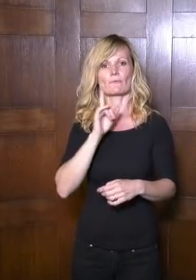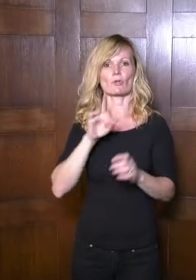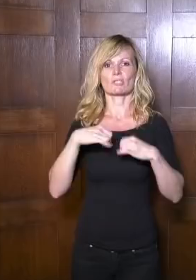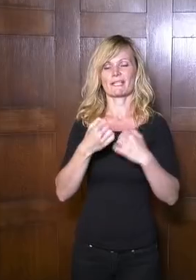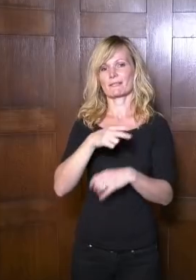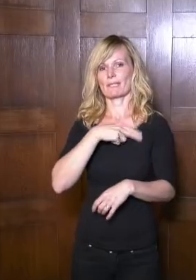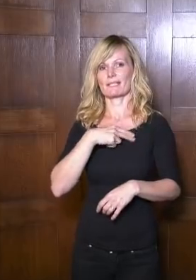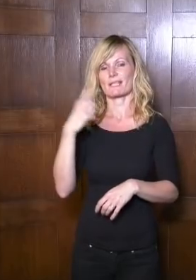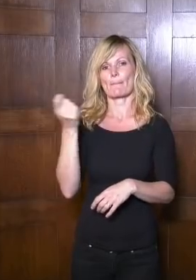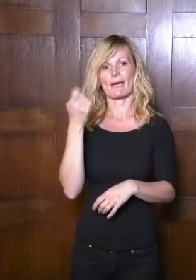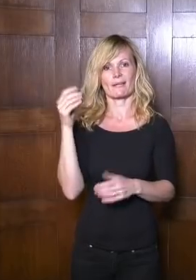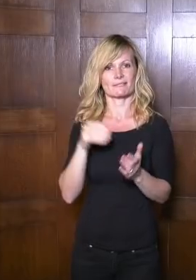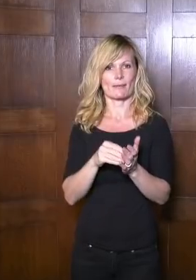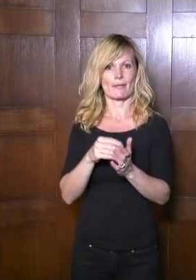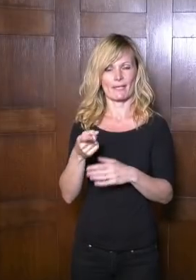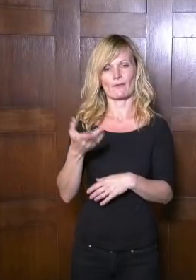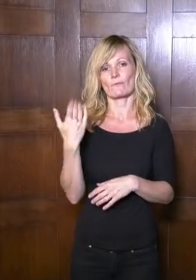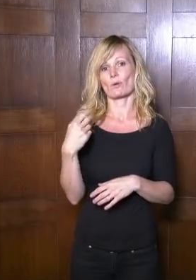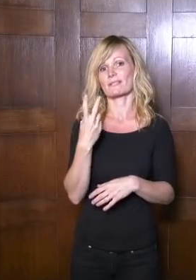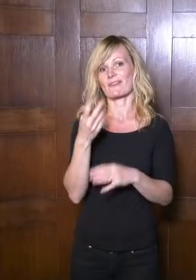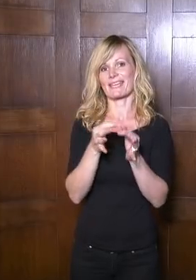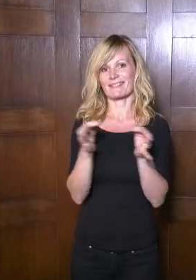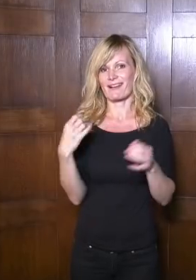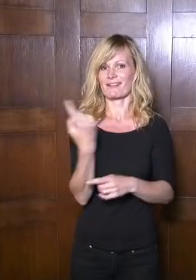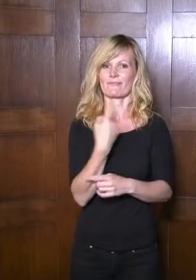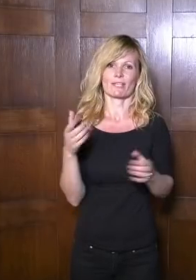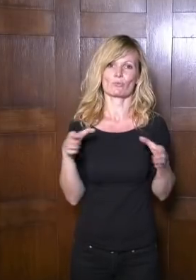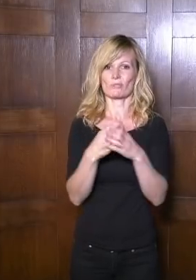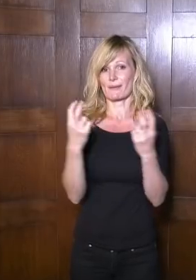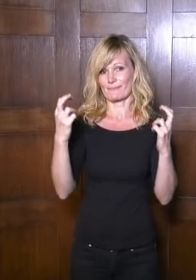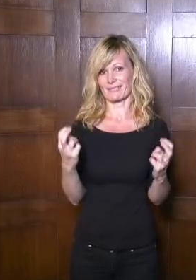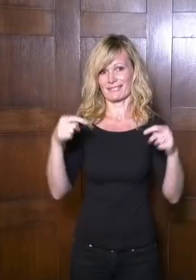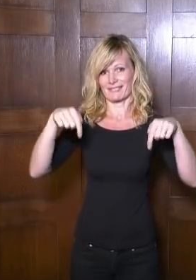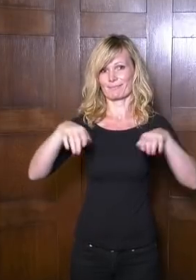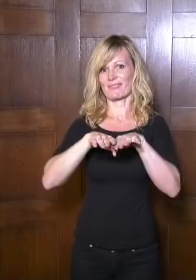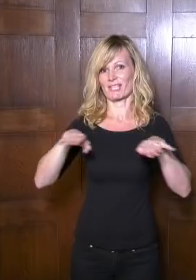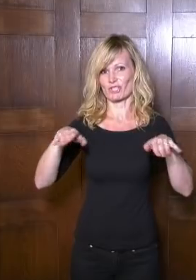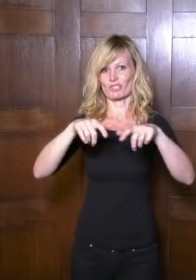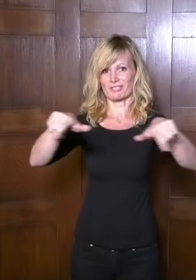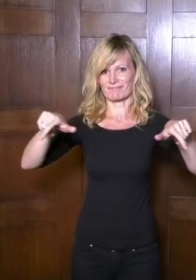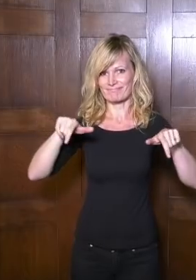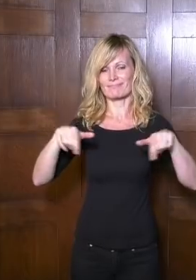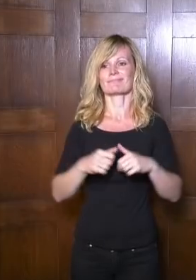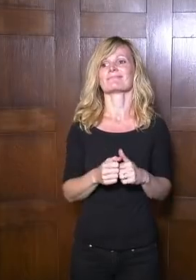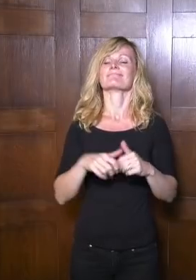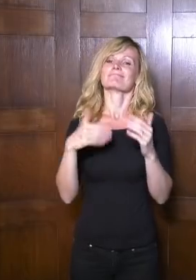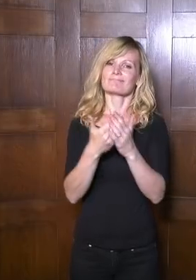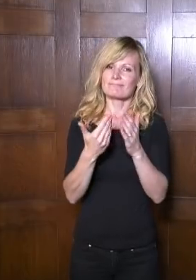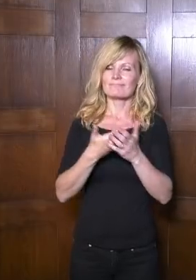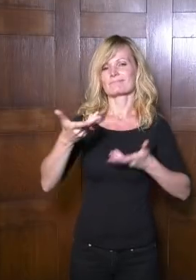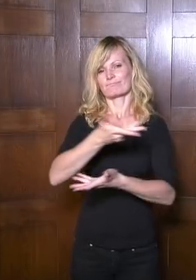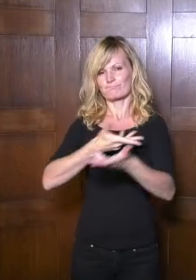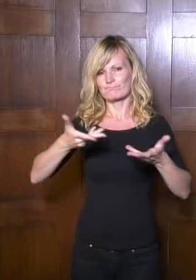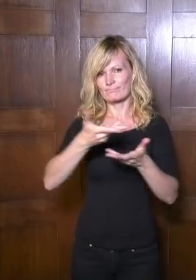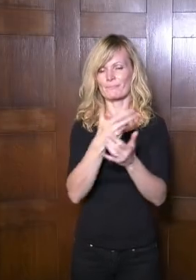Mayer vor 2 Tagen hier gesessen an diesem Tisch und darüber beraten, wie